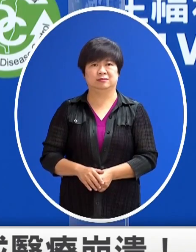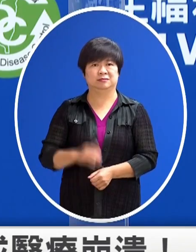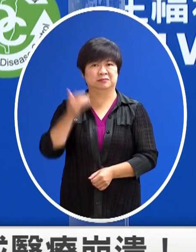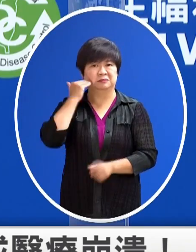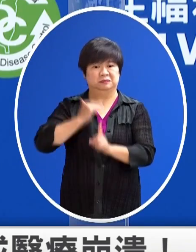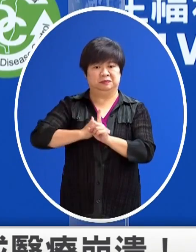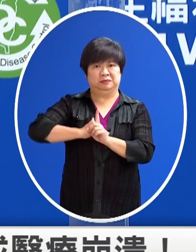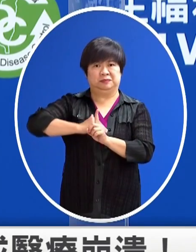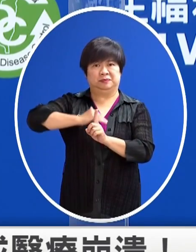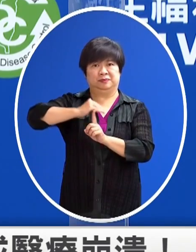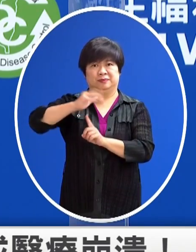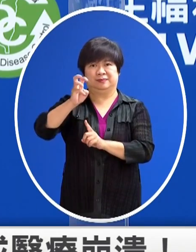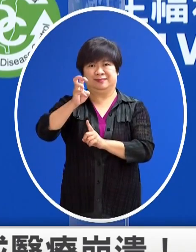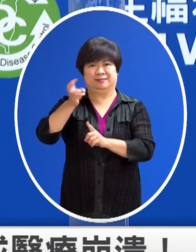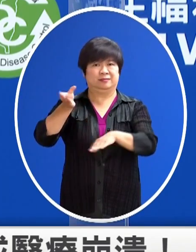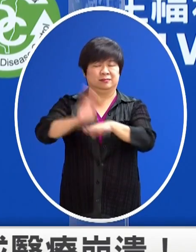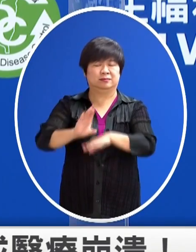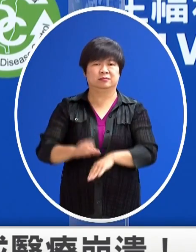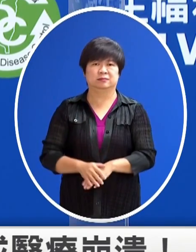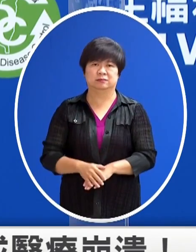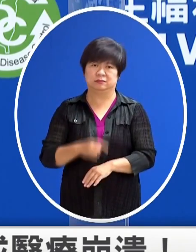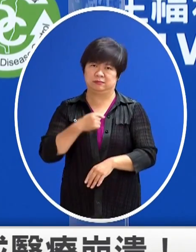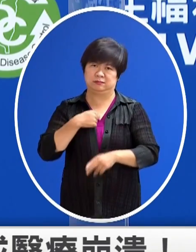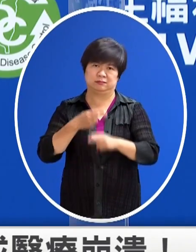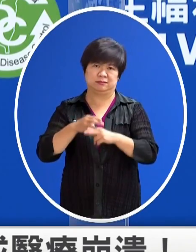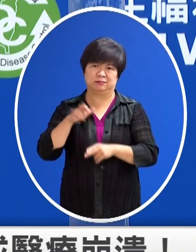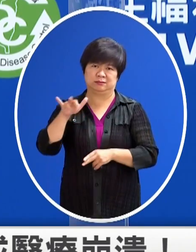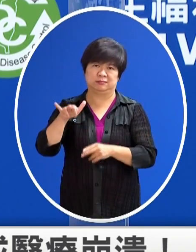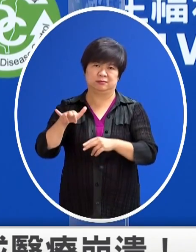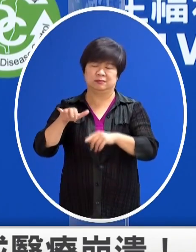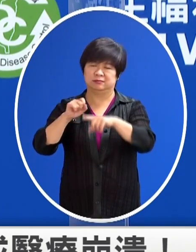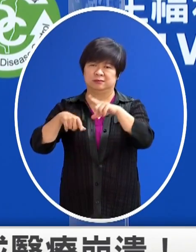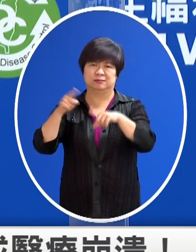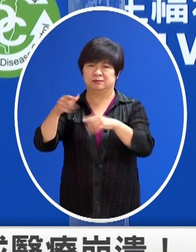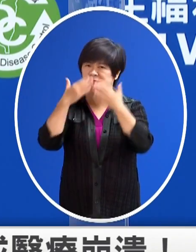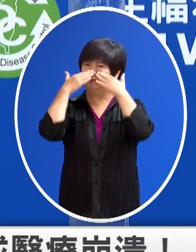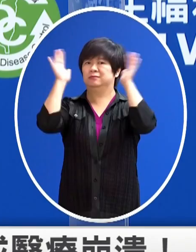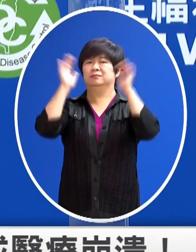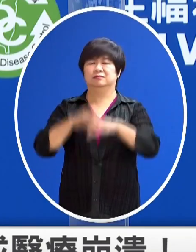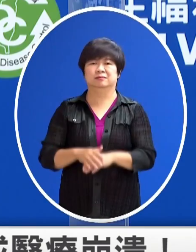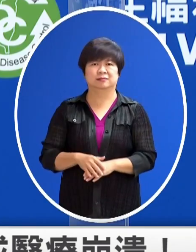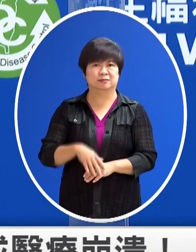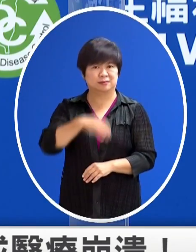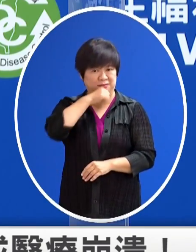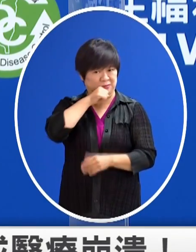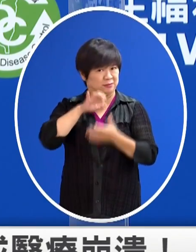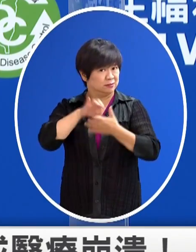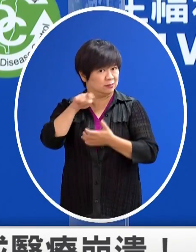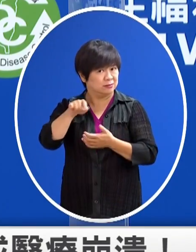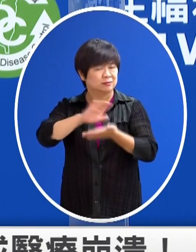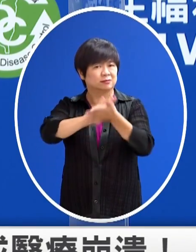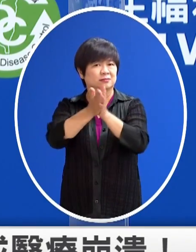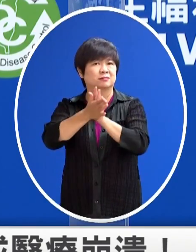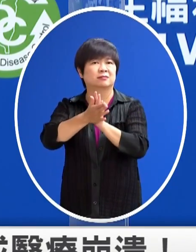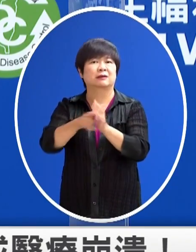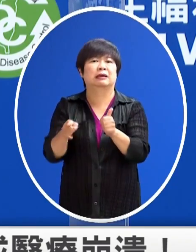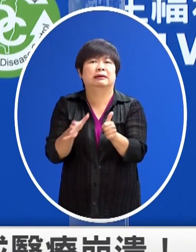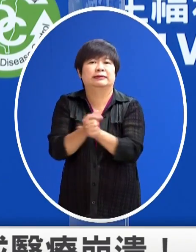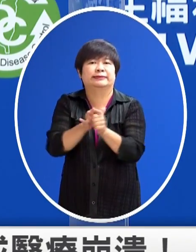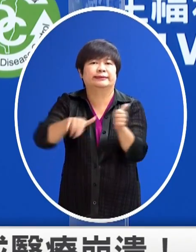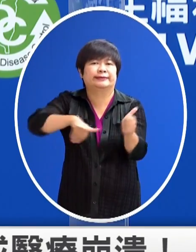30倍，那我相信我们的航空业也承担不起，那台湾也会因为这样变成一个孤岛。